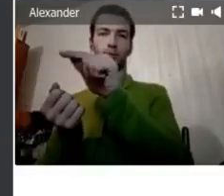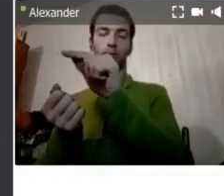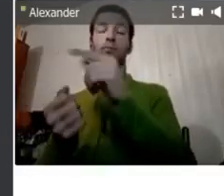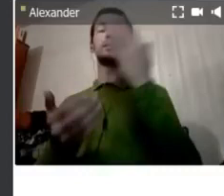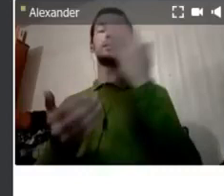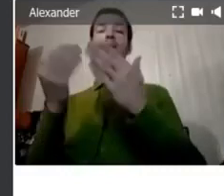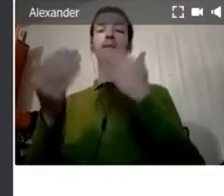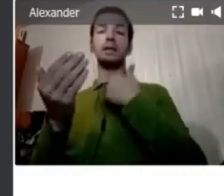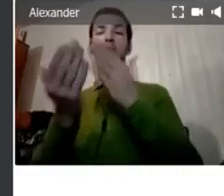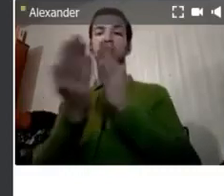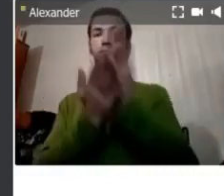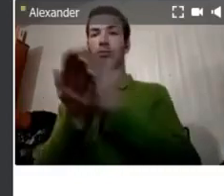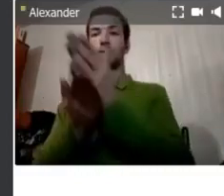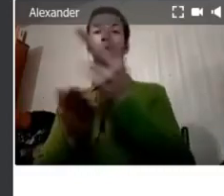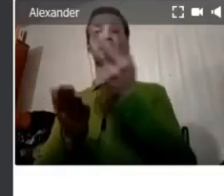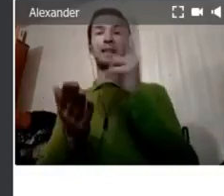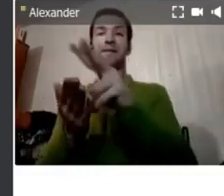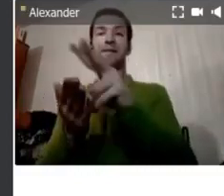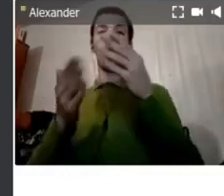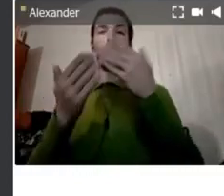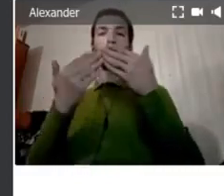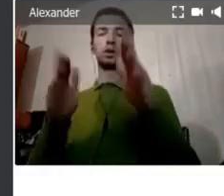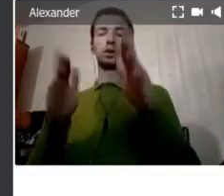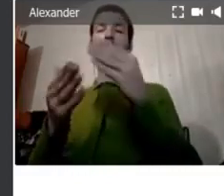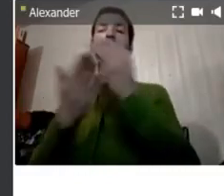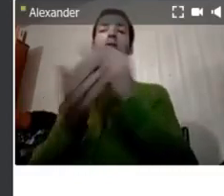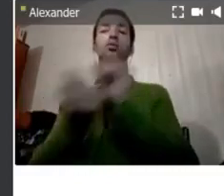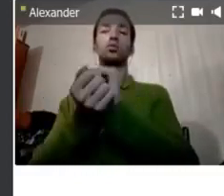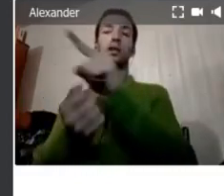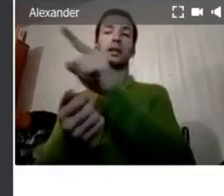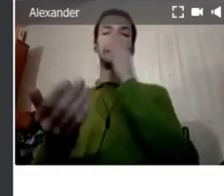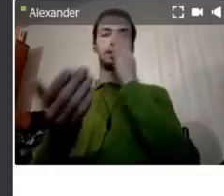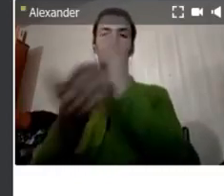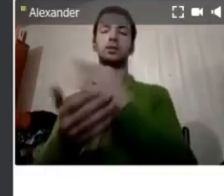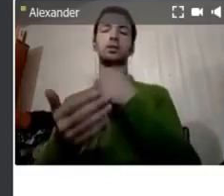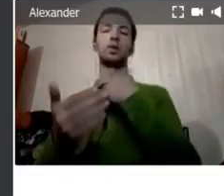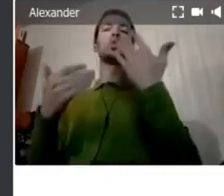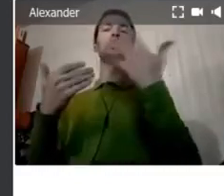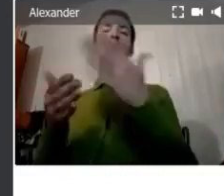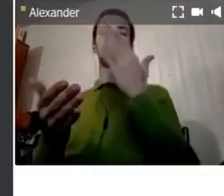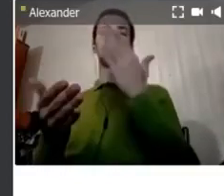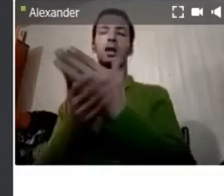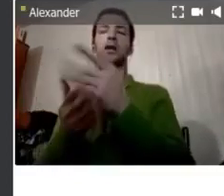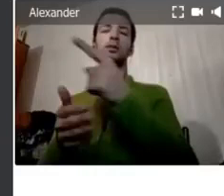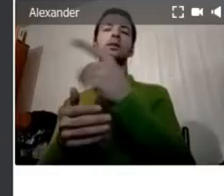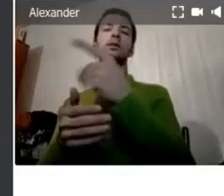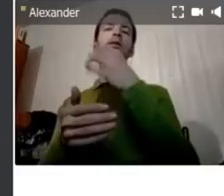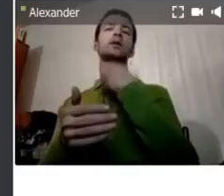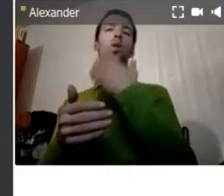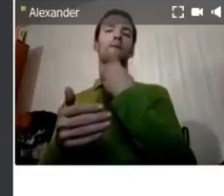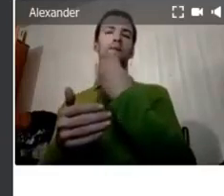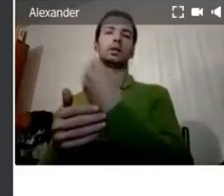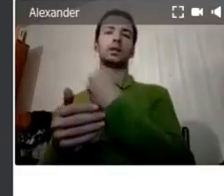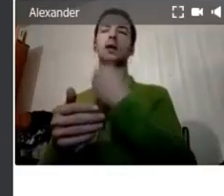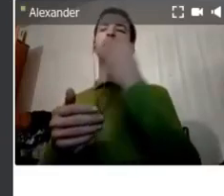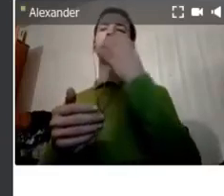хорошие деньги. То есть здесь гарантии по ценным бумагам, это все коллега Ульянову, он потом все это расскажет. Но ценные бумаги, скажем